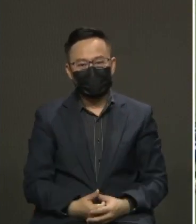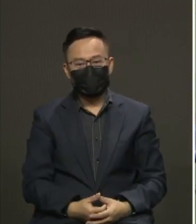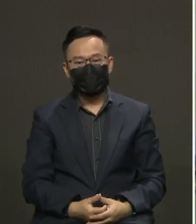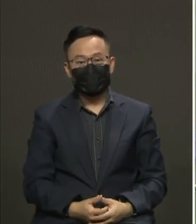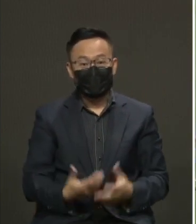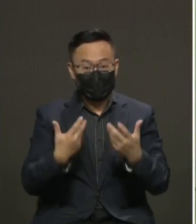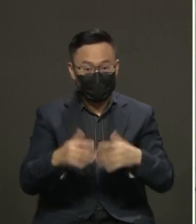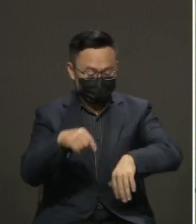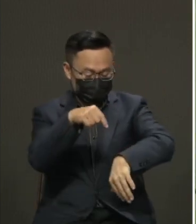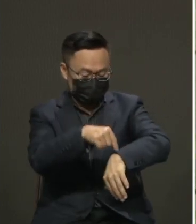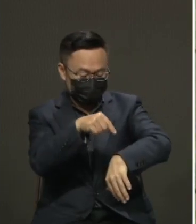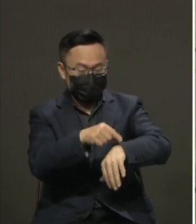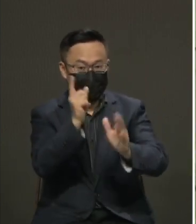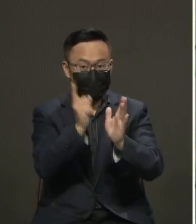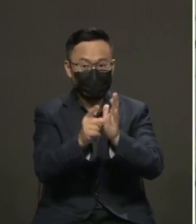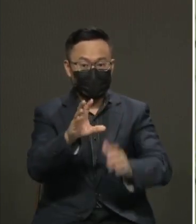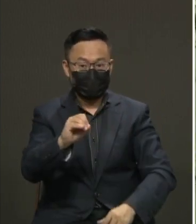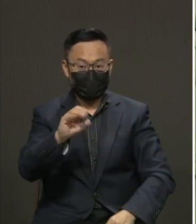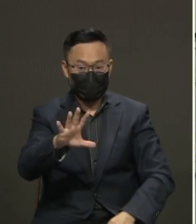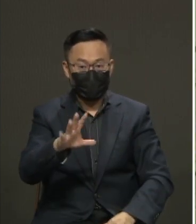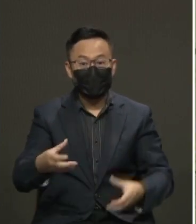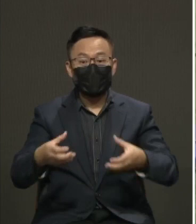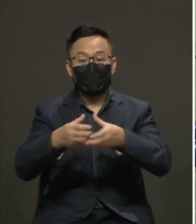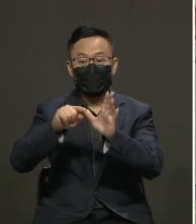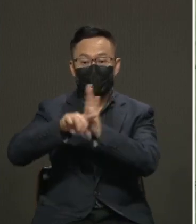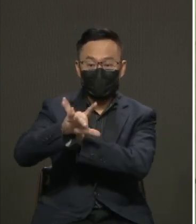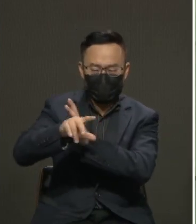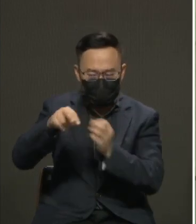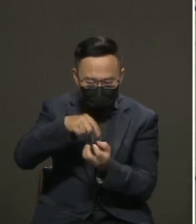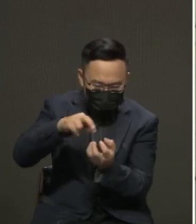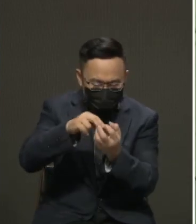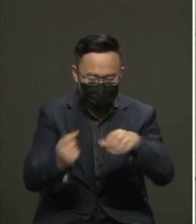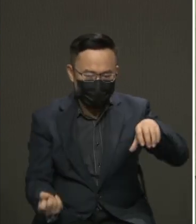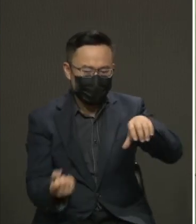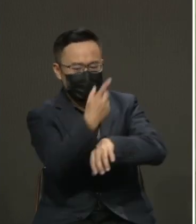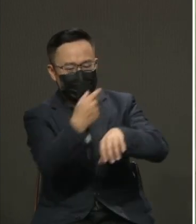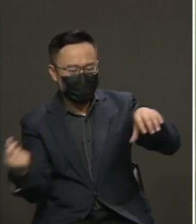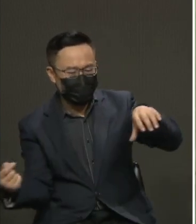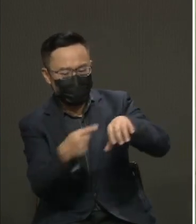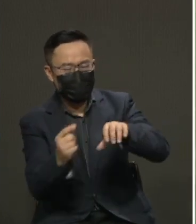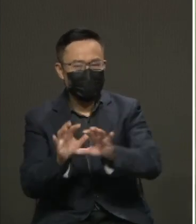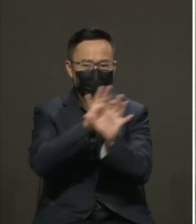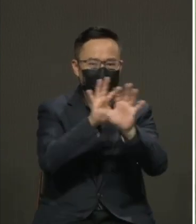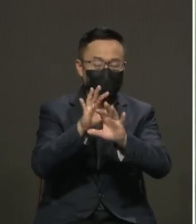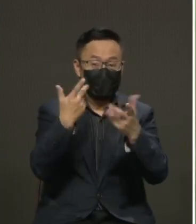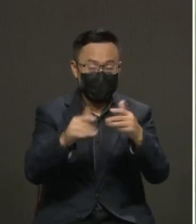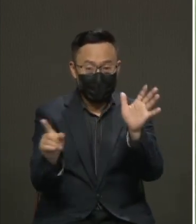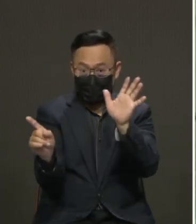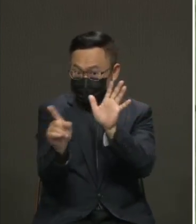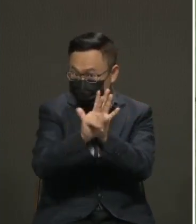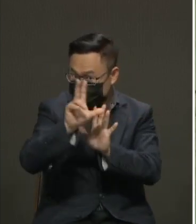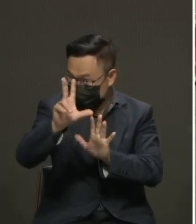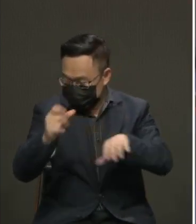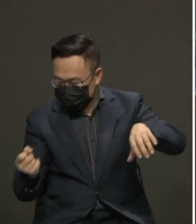หลังจากนั้นค่ะนาทีที่55ฉลามชนนะคะหลังจากที่หาโอกาสมาสักตั้งนานค่ะลูกนี้นะคะมาได้ประตูจนได้